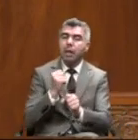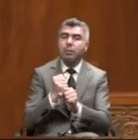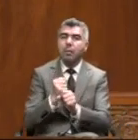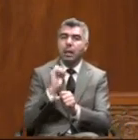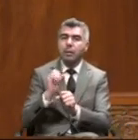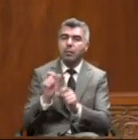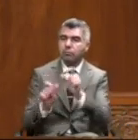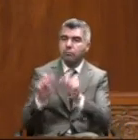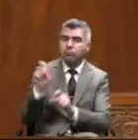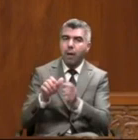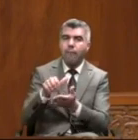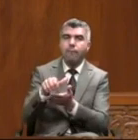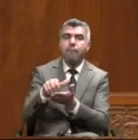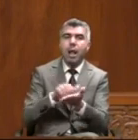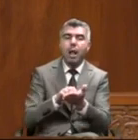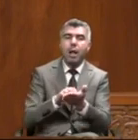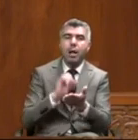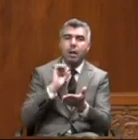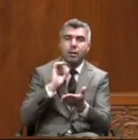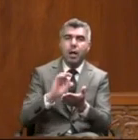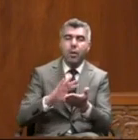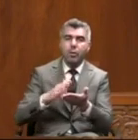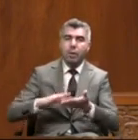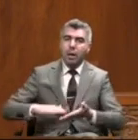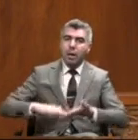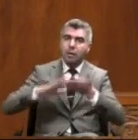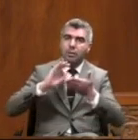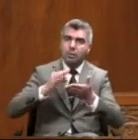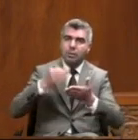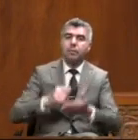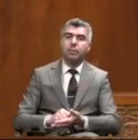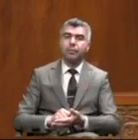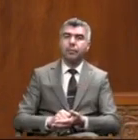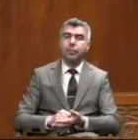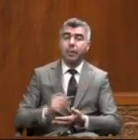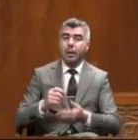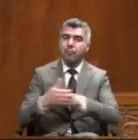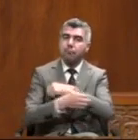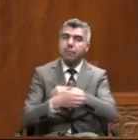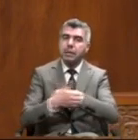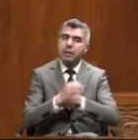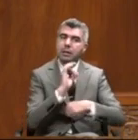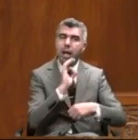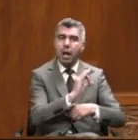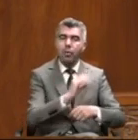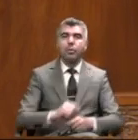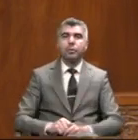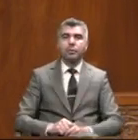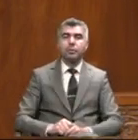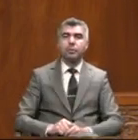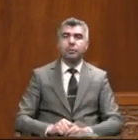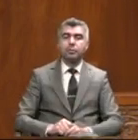لمختلف الفلاحين المتدخلين في هذا المجال خاصه الصغار منهم ثم